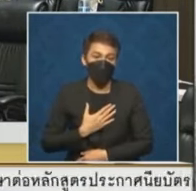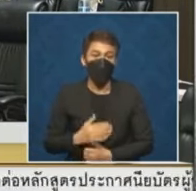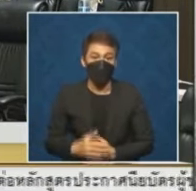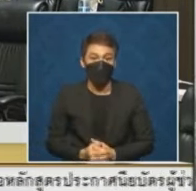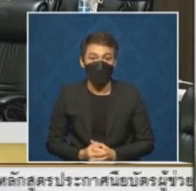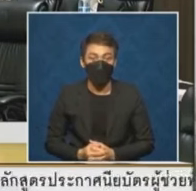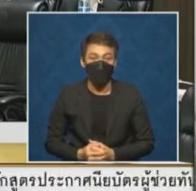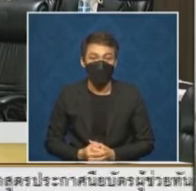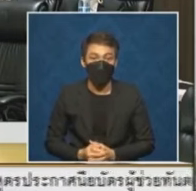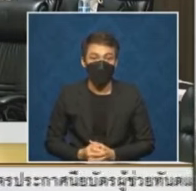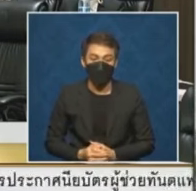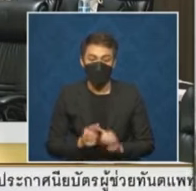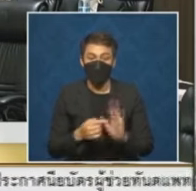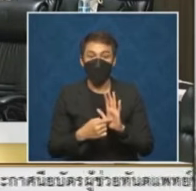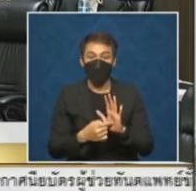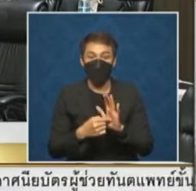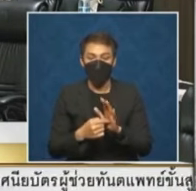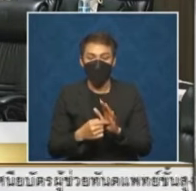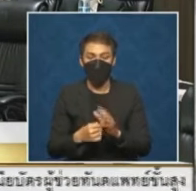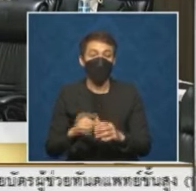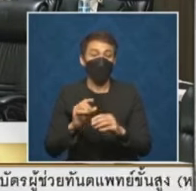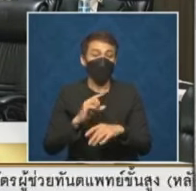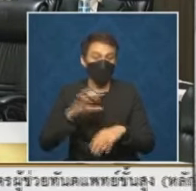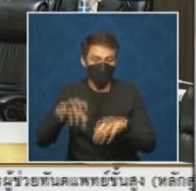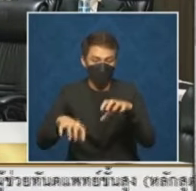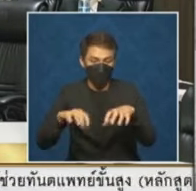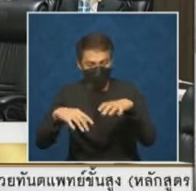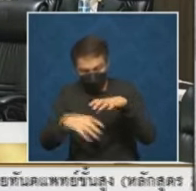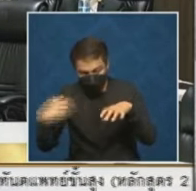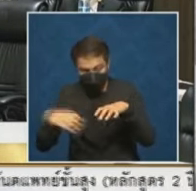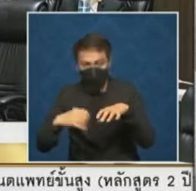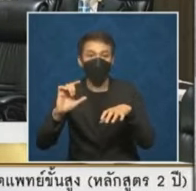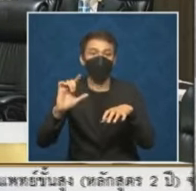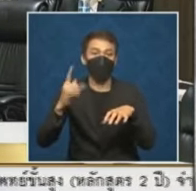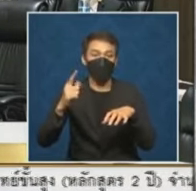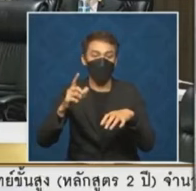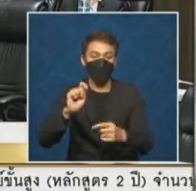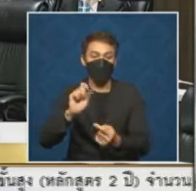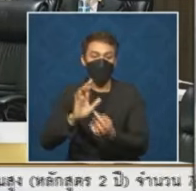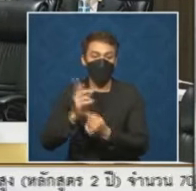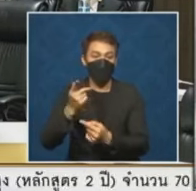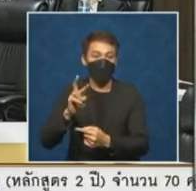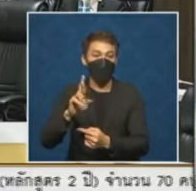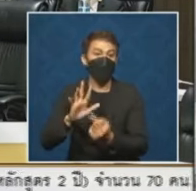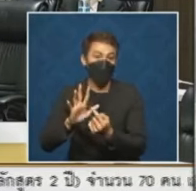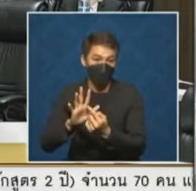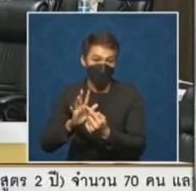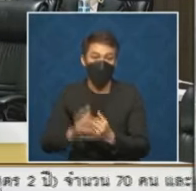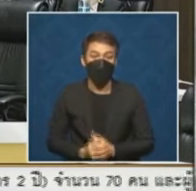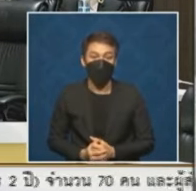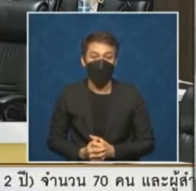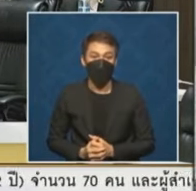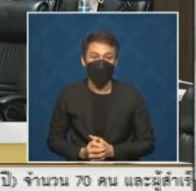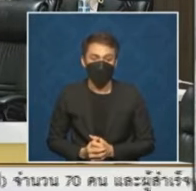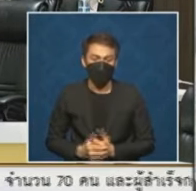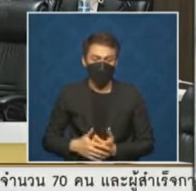มัยจำพฤติกรรมรัฐบาลตัวเองไม่ได้เลยเชียวหรือในความเป็นผู้นำบริหารประเทศของนายก ถ้าตัวท่านมีปัญหาทุจ